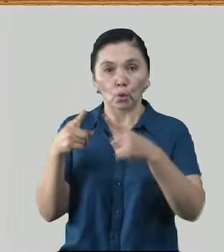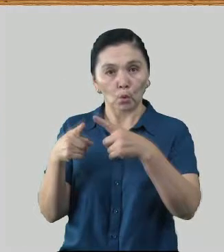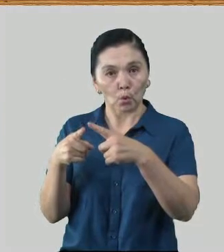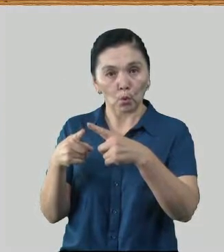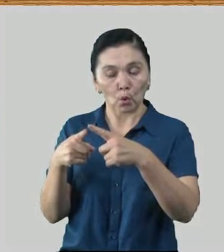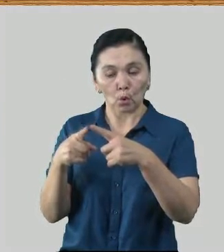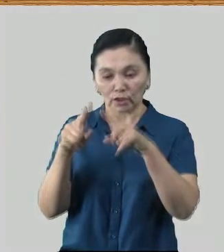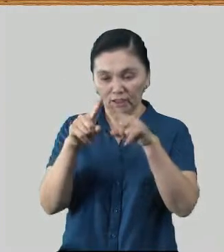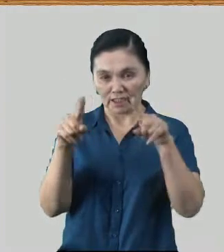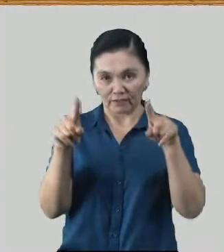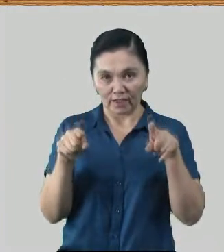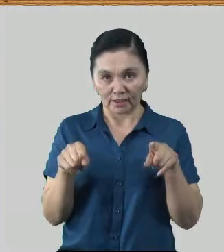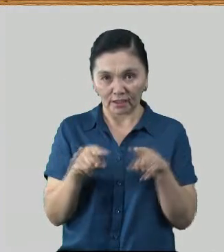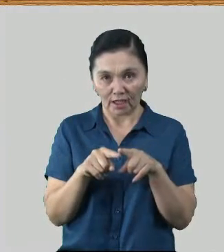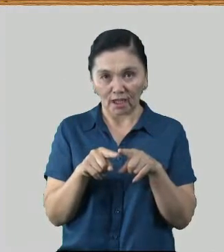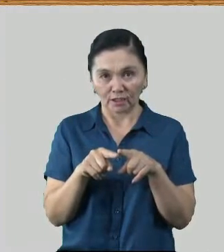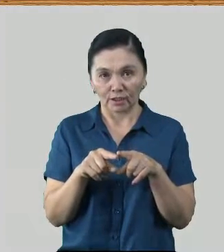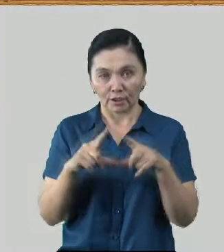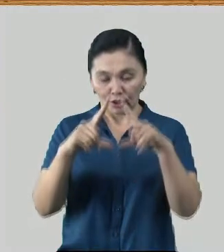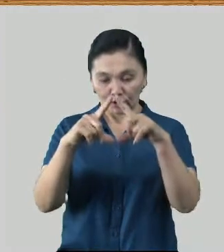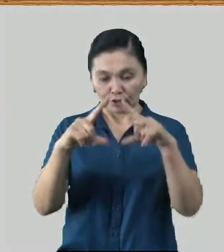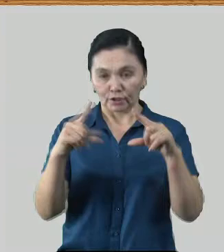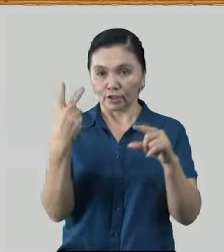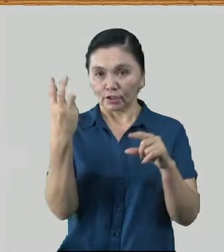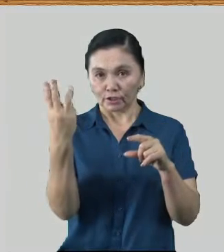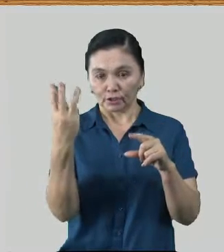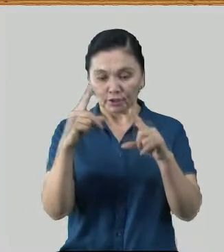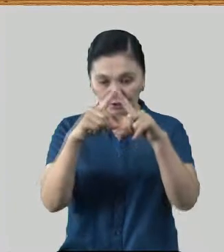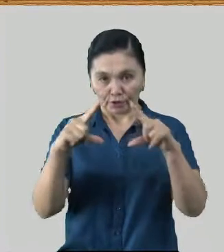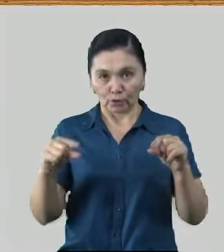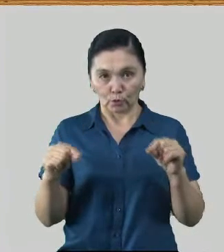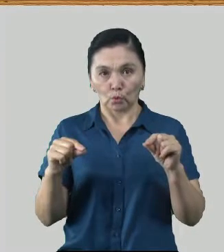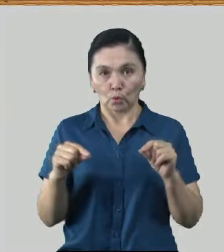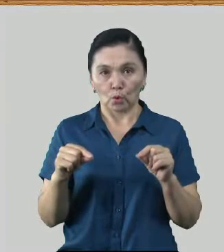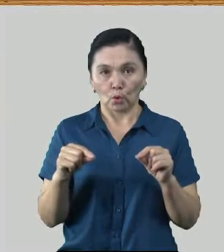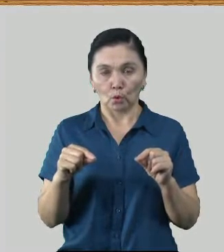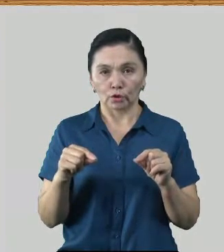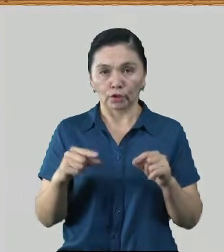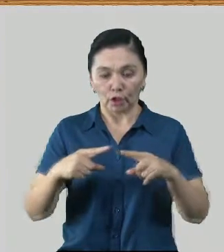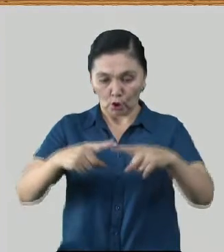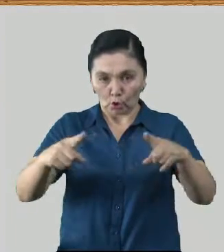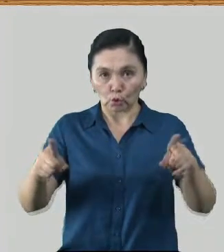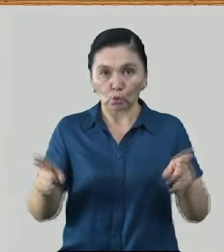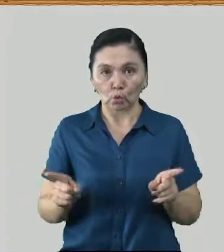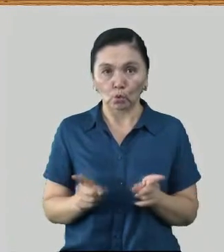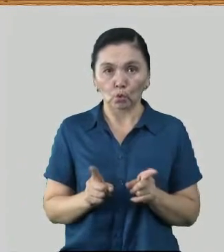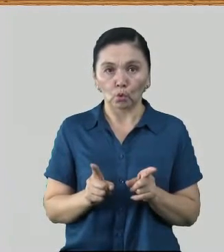Четырехугольник, квадрат, три треугольника, круг.